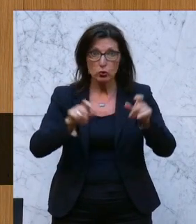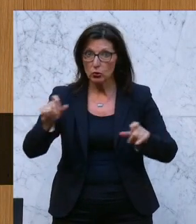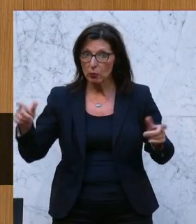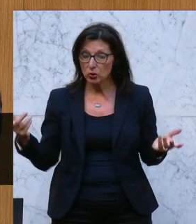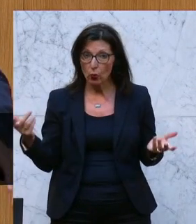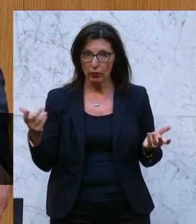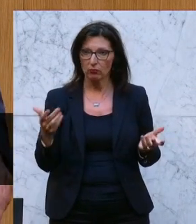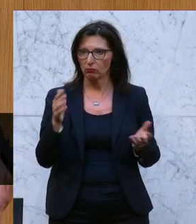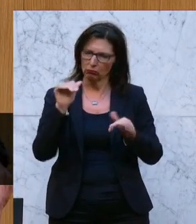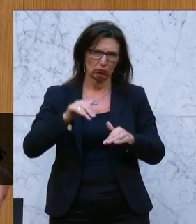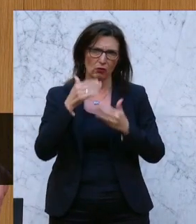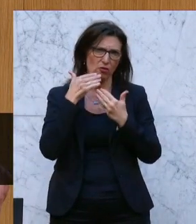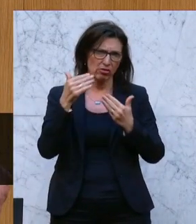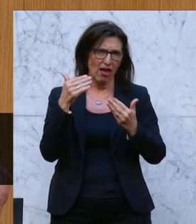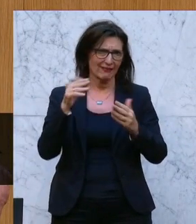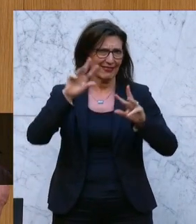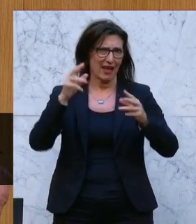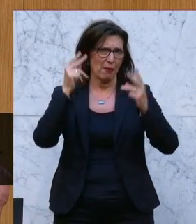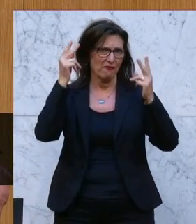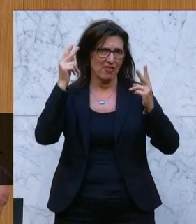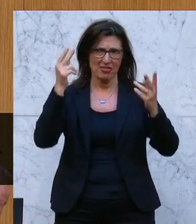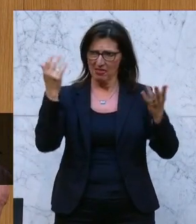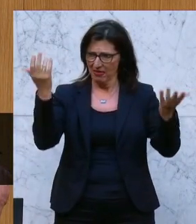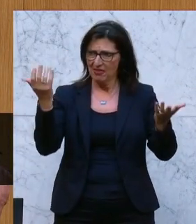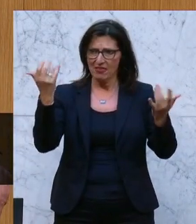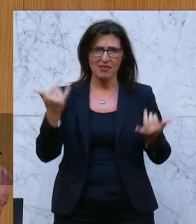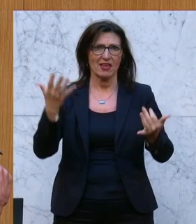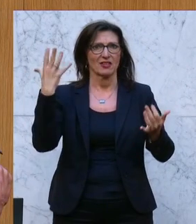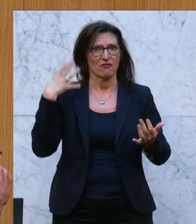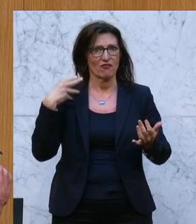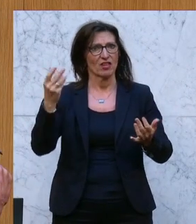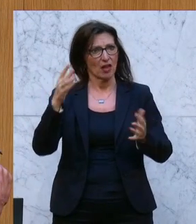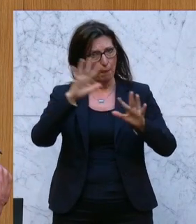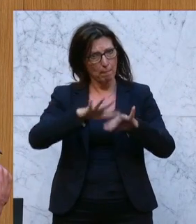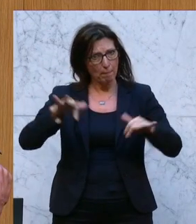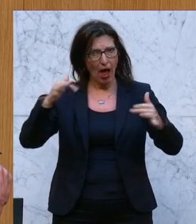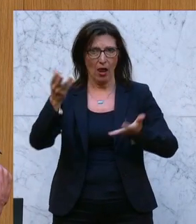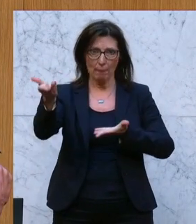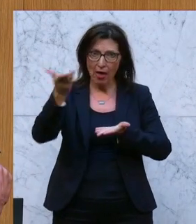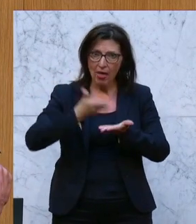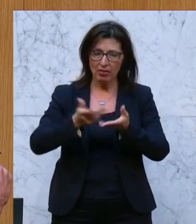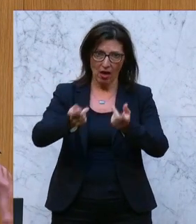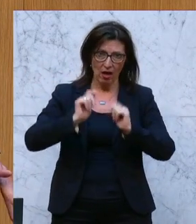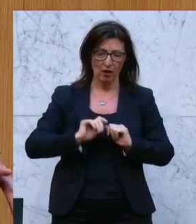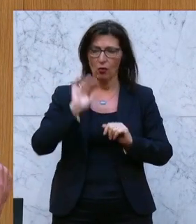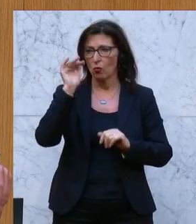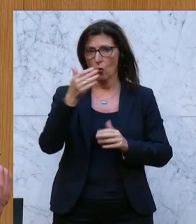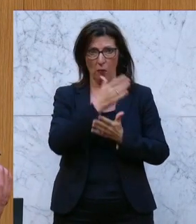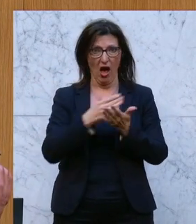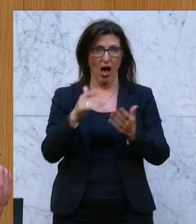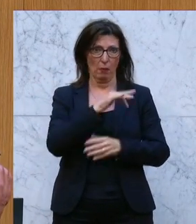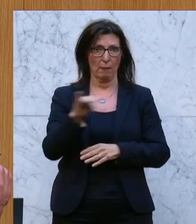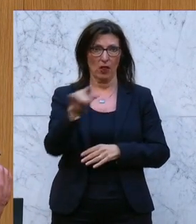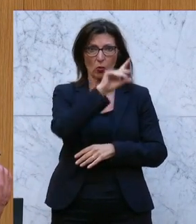dieses wichtige Thema hier wieder auf die parlamentarische Ebene gebracht zu haben. Weit mehr als über eine halbe